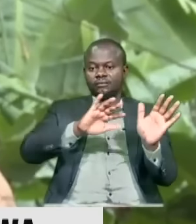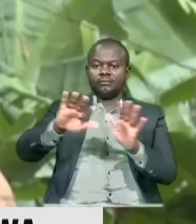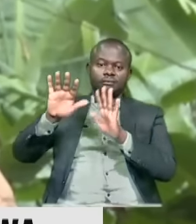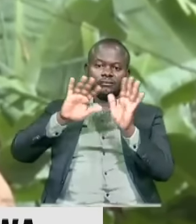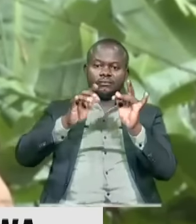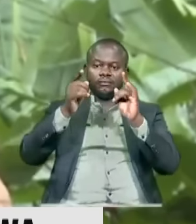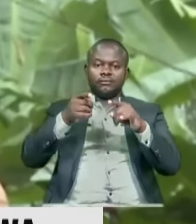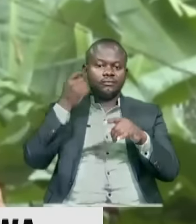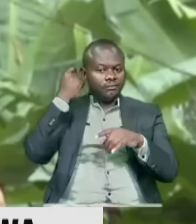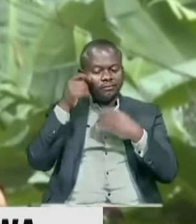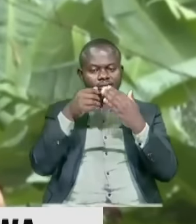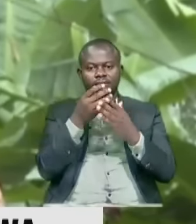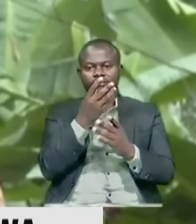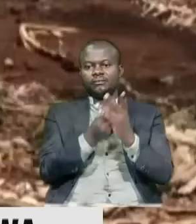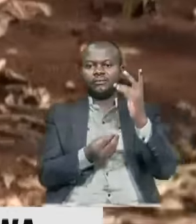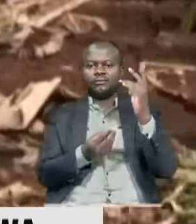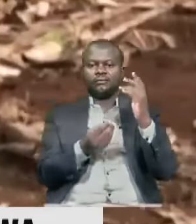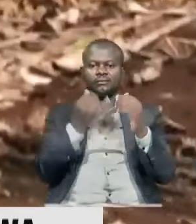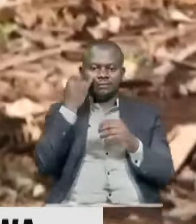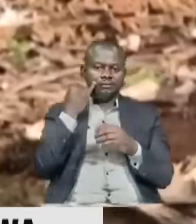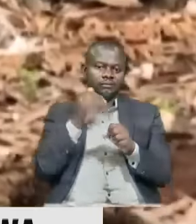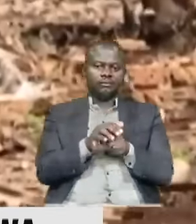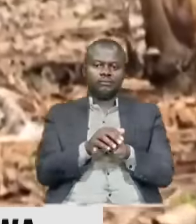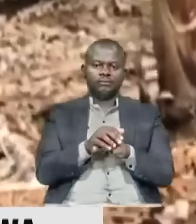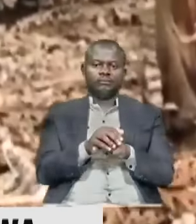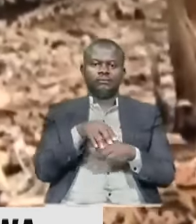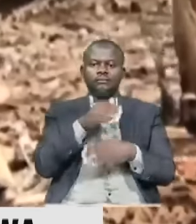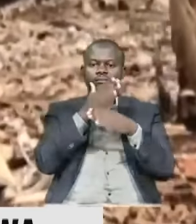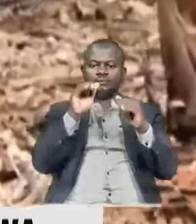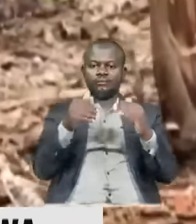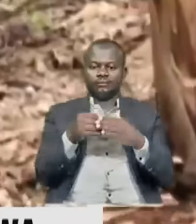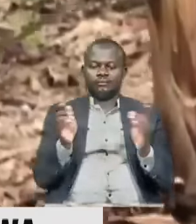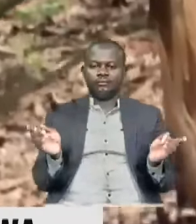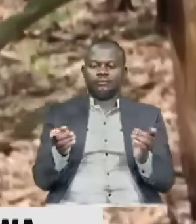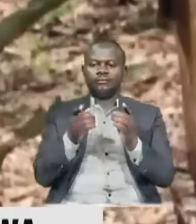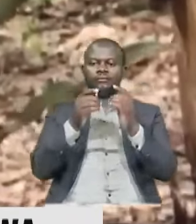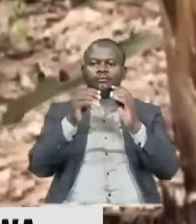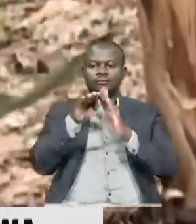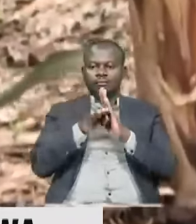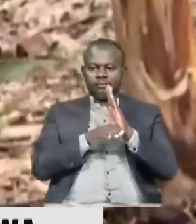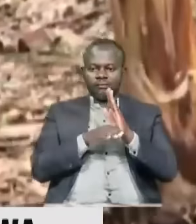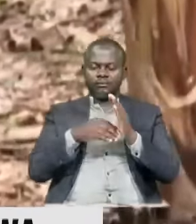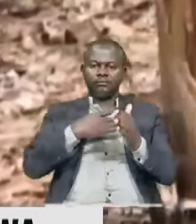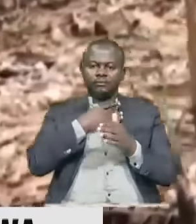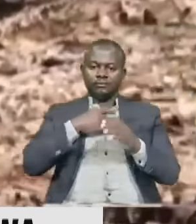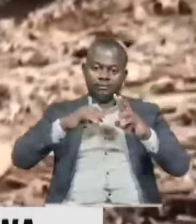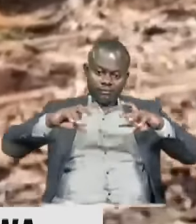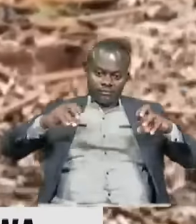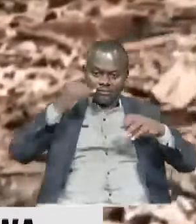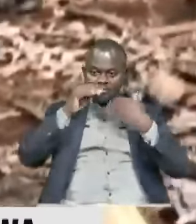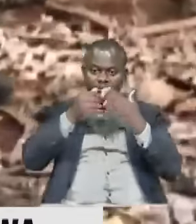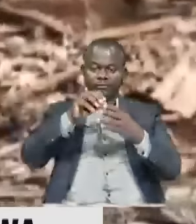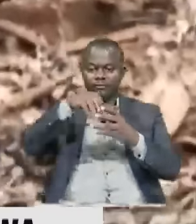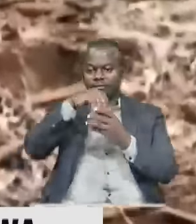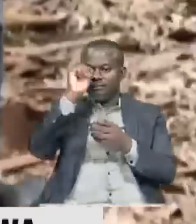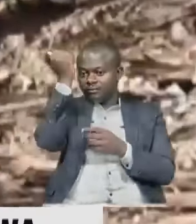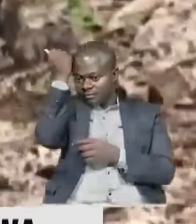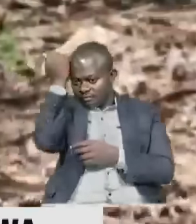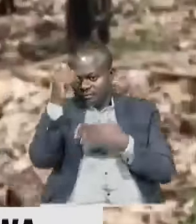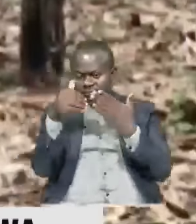tuba tuguye mu bihombo bikabije. Ku ruhande rwa Minisiteri y'Ubuhinzi n'Ubworozi, ngo gahunda yo gusuzuma ko urutoki narwo rwashyirwa mu